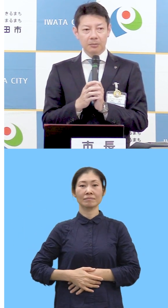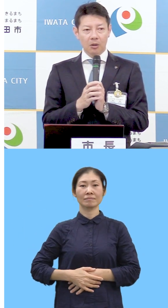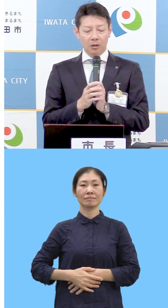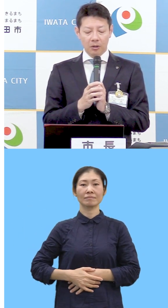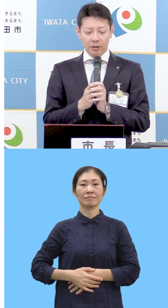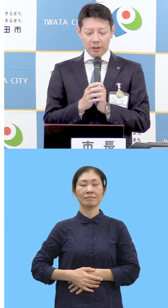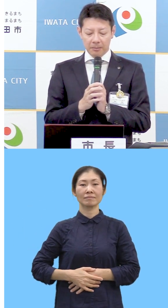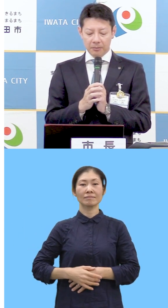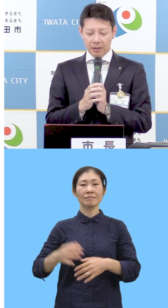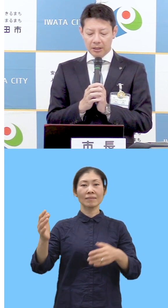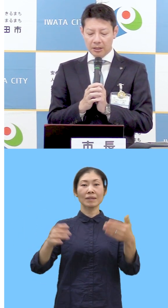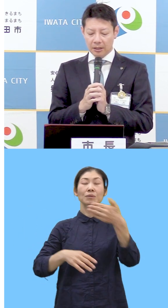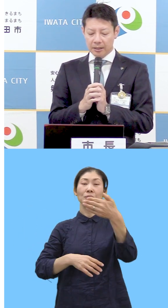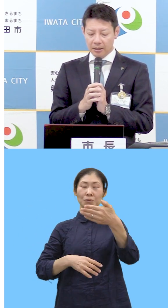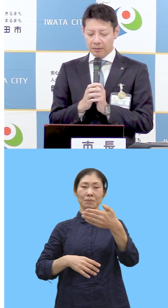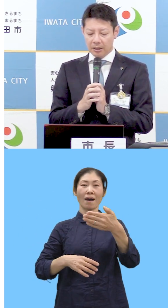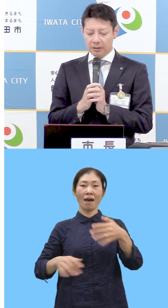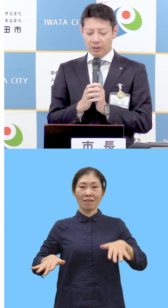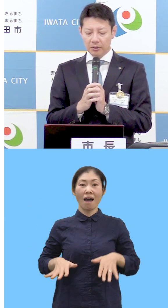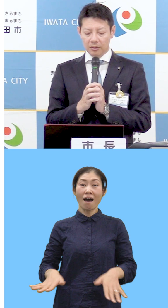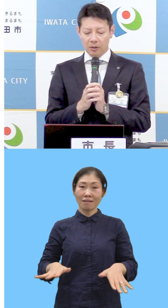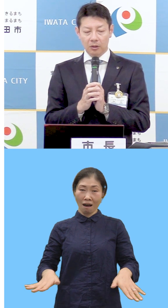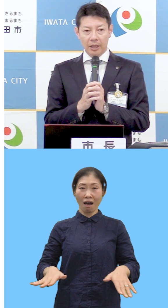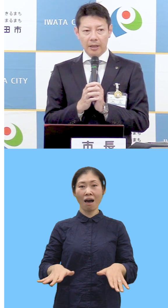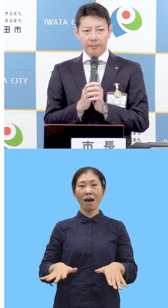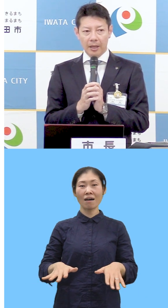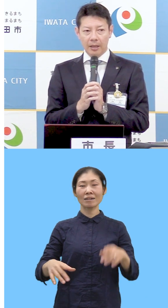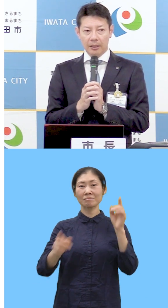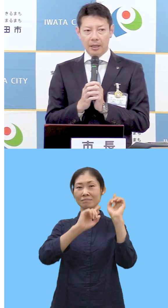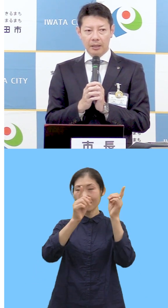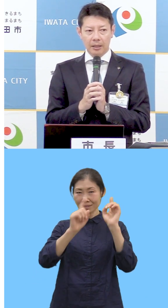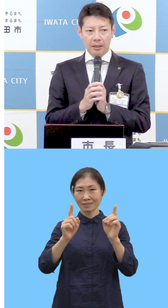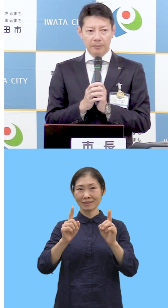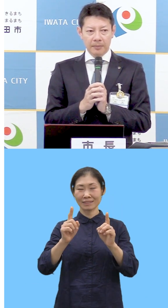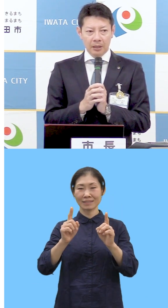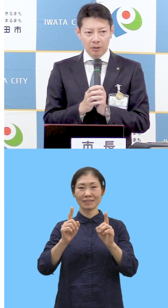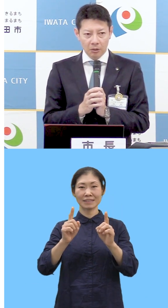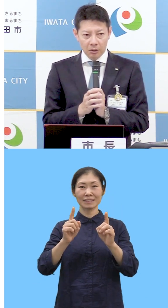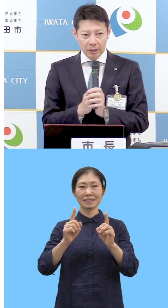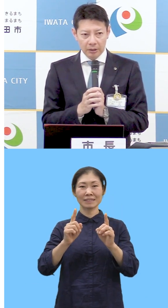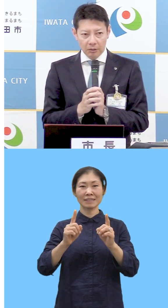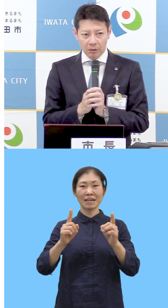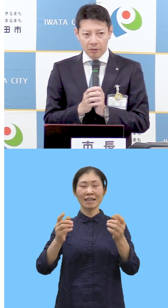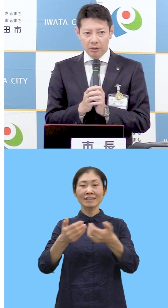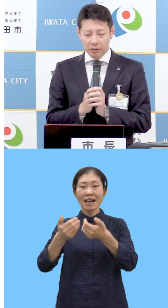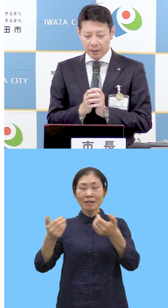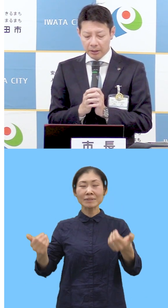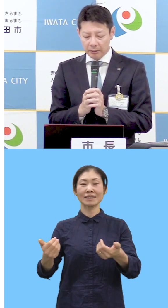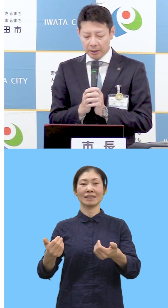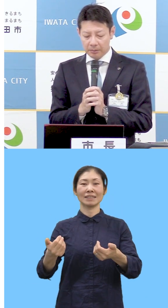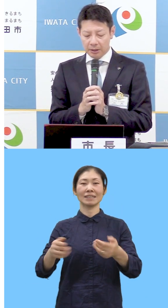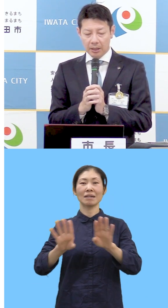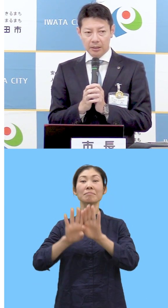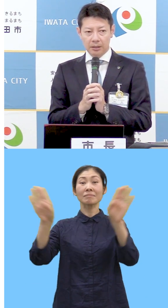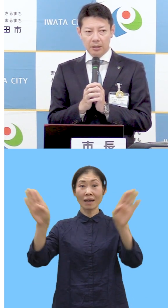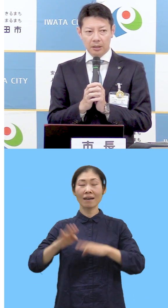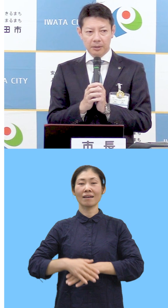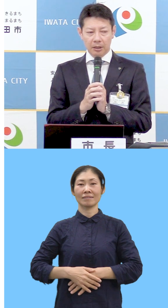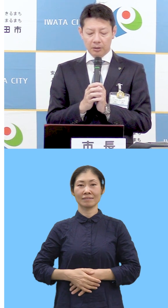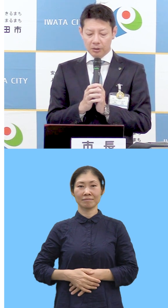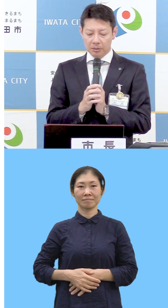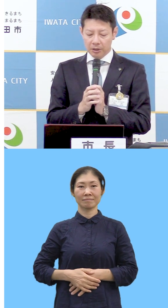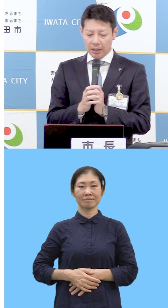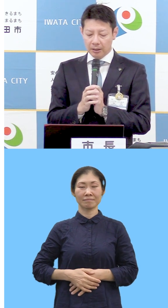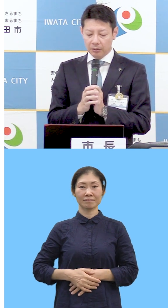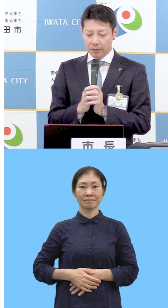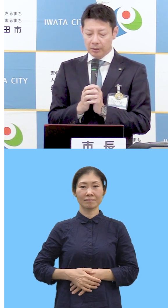裸祭りも4年ぶりに完全復活ということで、堂入りと鬼踊り、私も参加させていただき